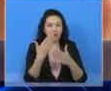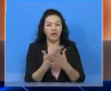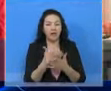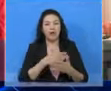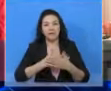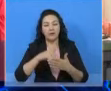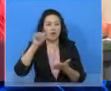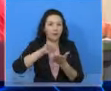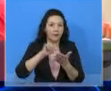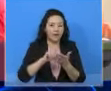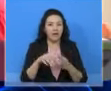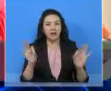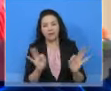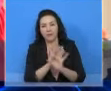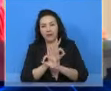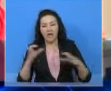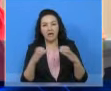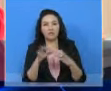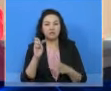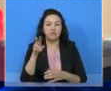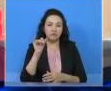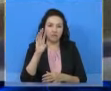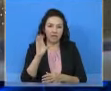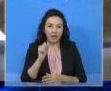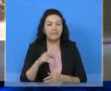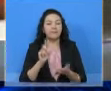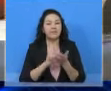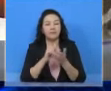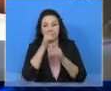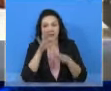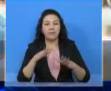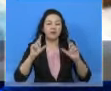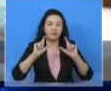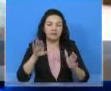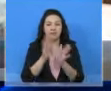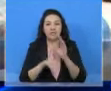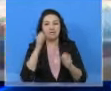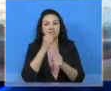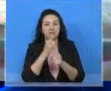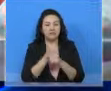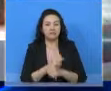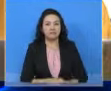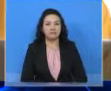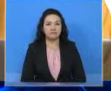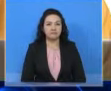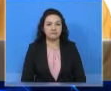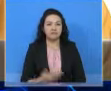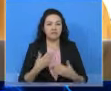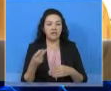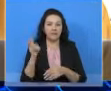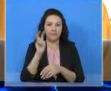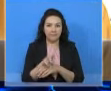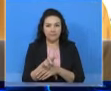она активная участница вокального ансамбля «Сударушка». Так что даже на пенсии не могу сидеть без дела, отмечает Альфия Хусаиновна. Я